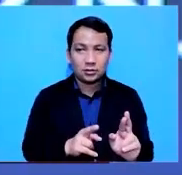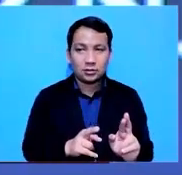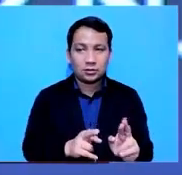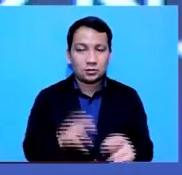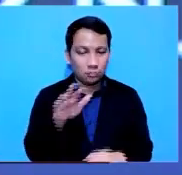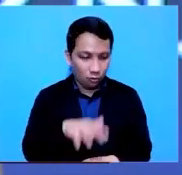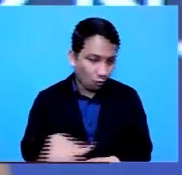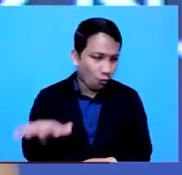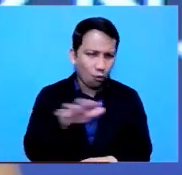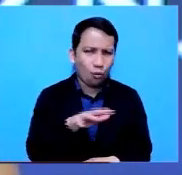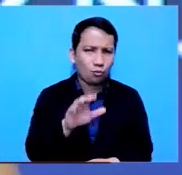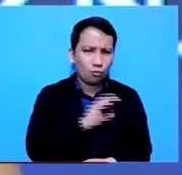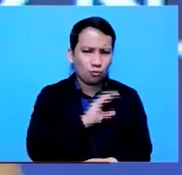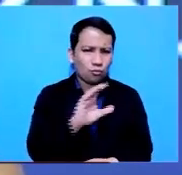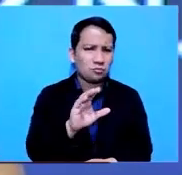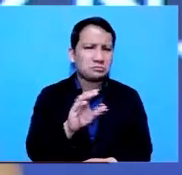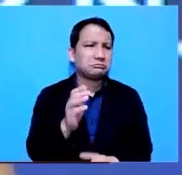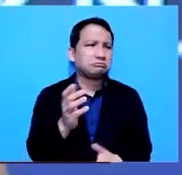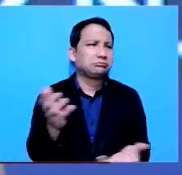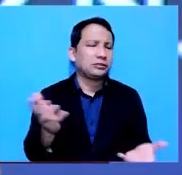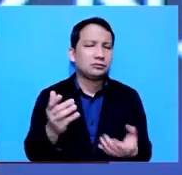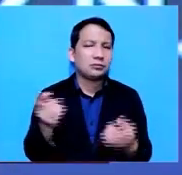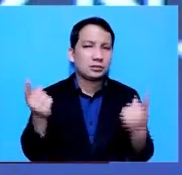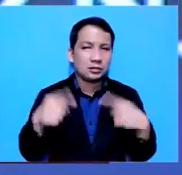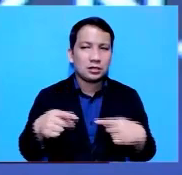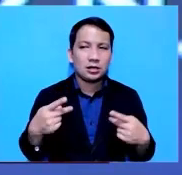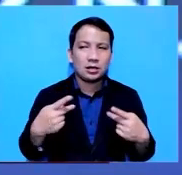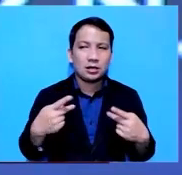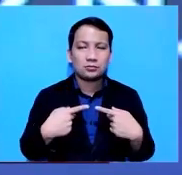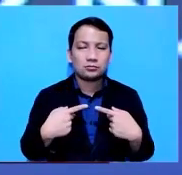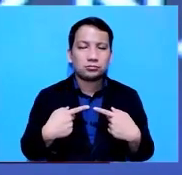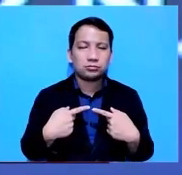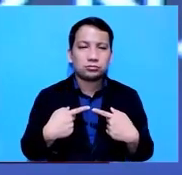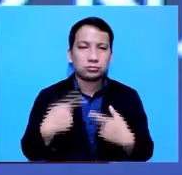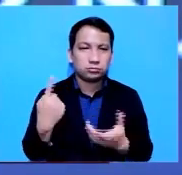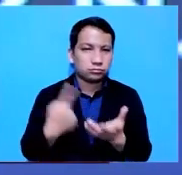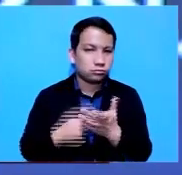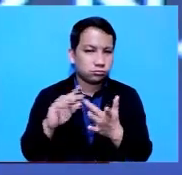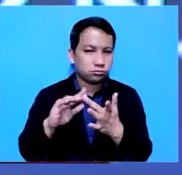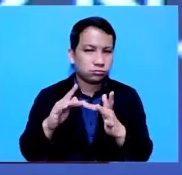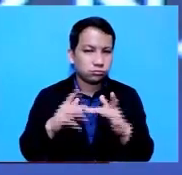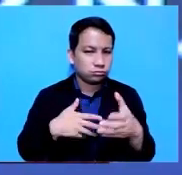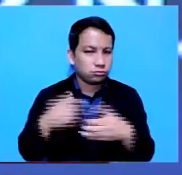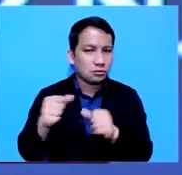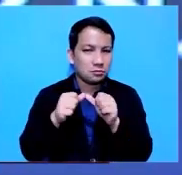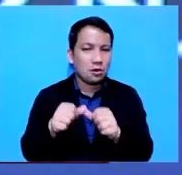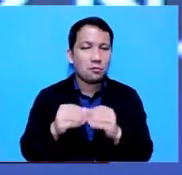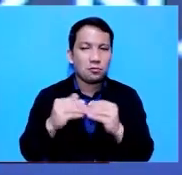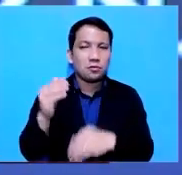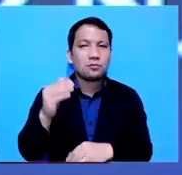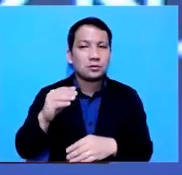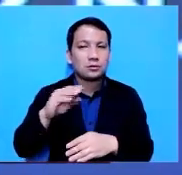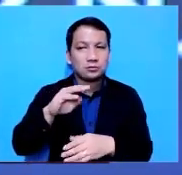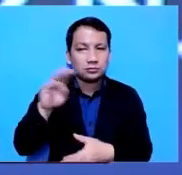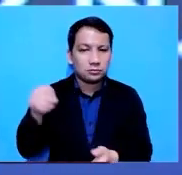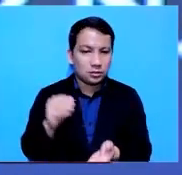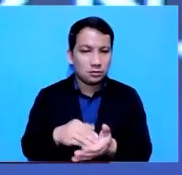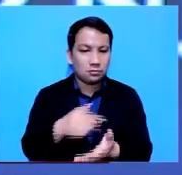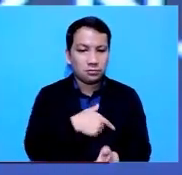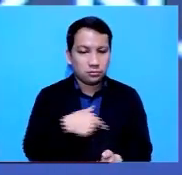mga champion natin that have gone out onto the international stage that have made a name for themselves